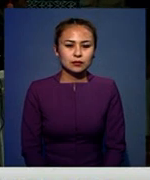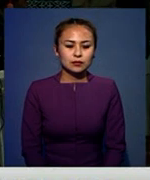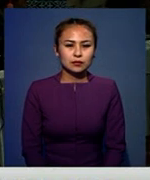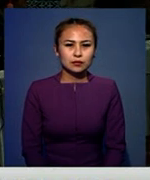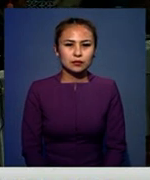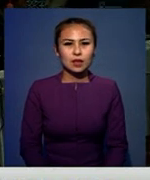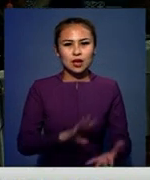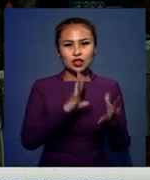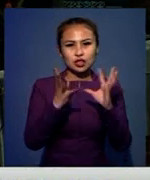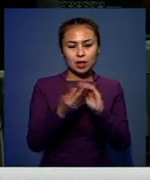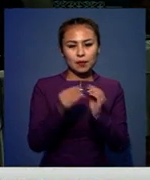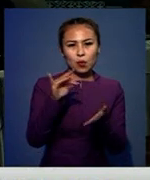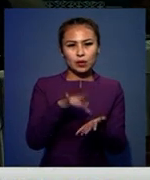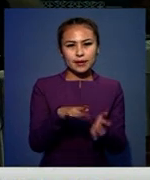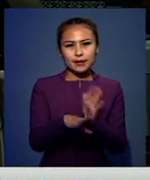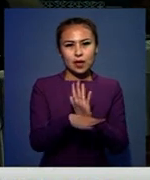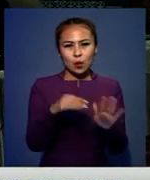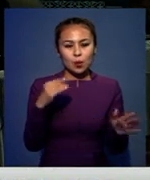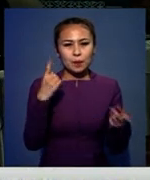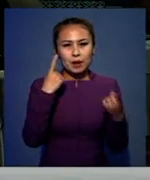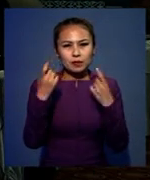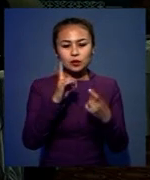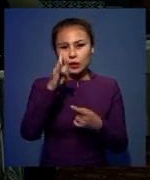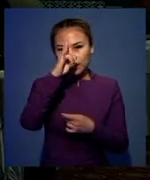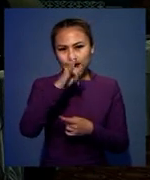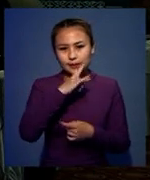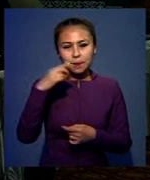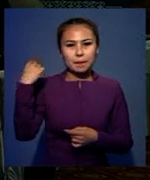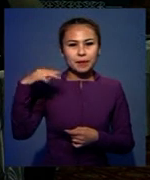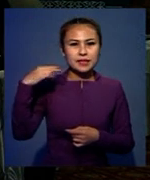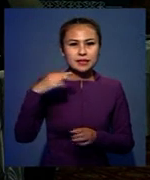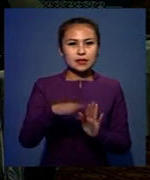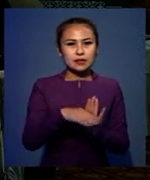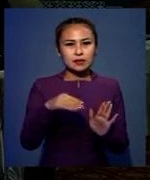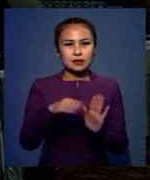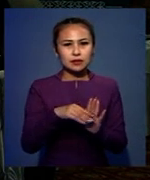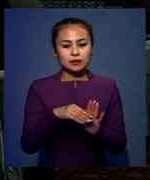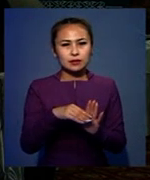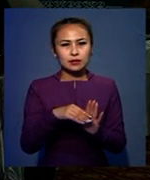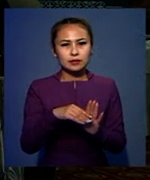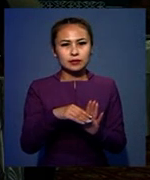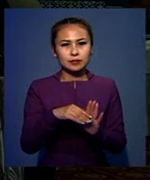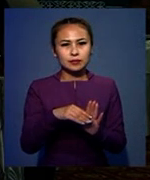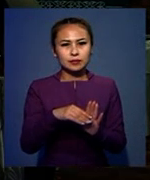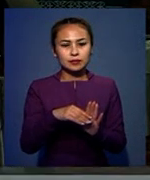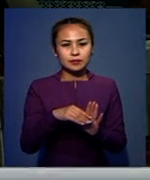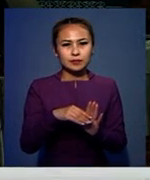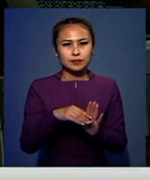Жалпы орталық сайлау комиссиясының мәліметінше Қазақстан президентінің сайлауын байқау үшін